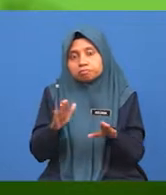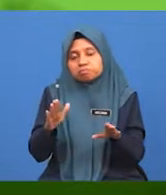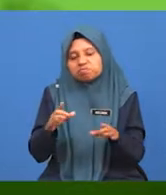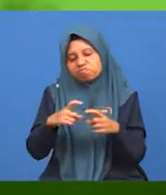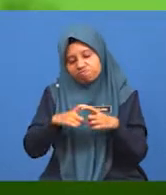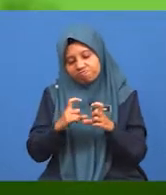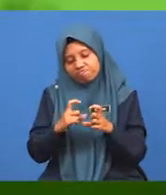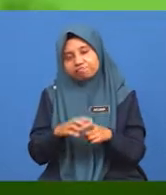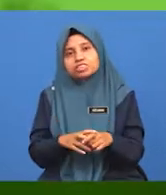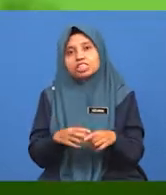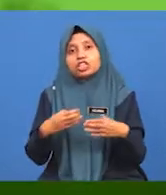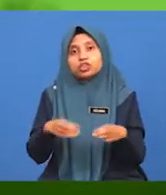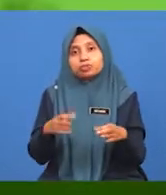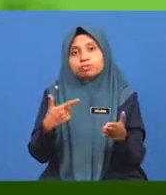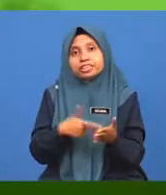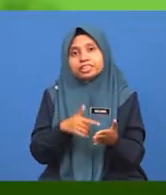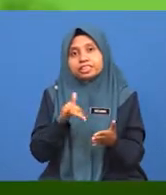kecewa. Cuba lagi ya.